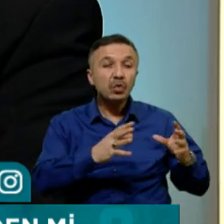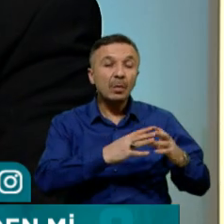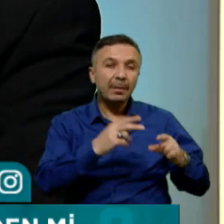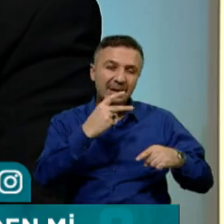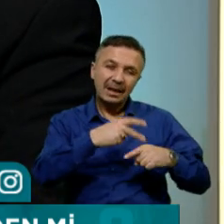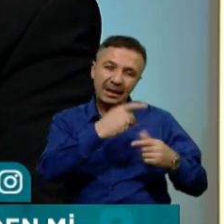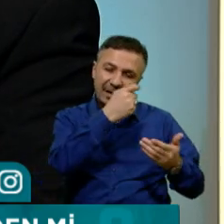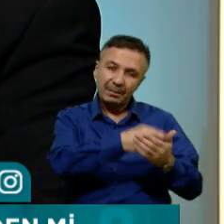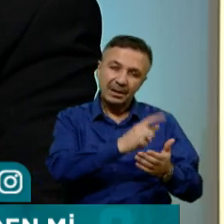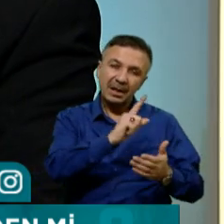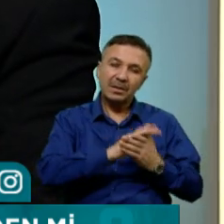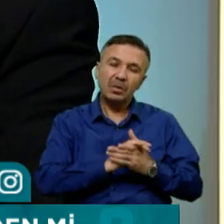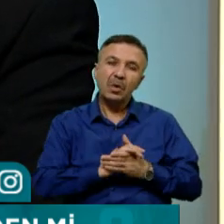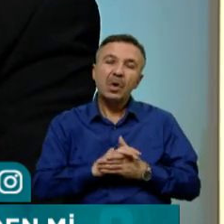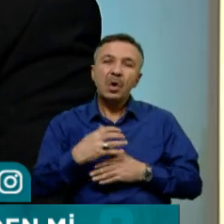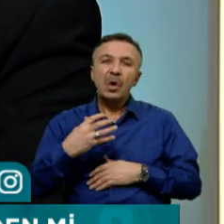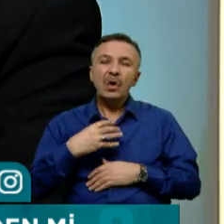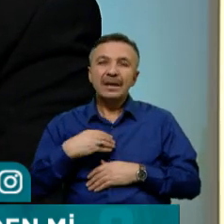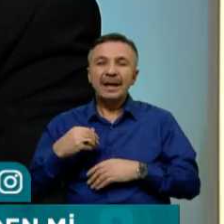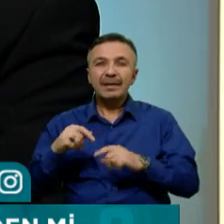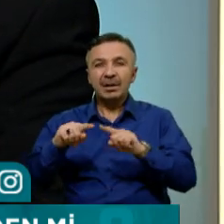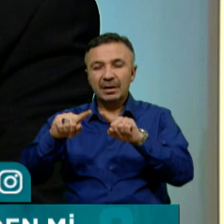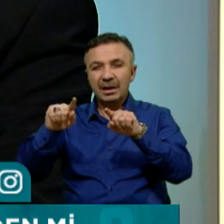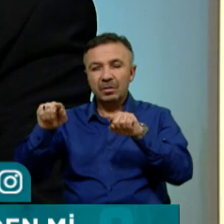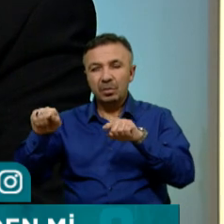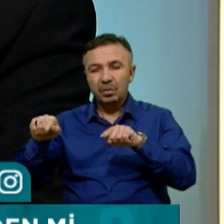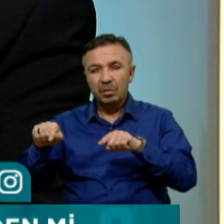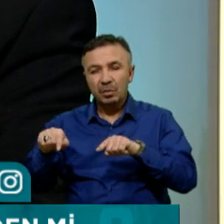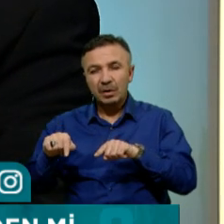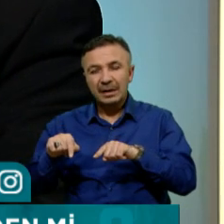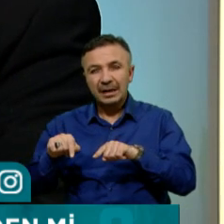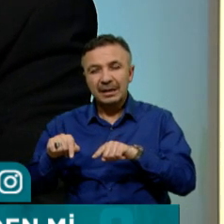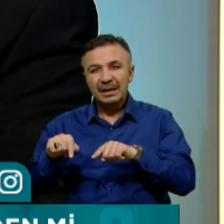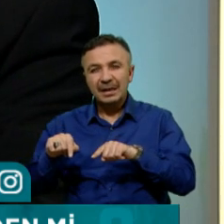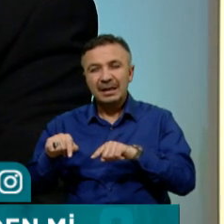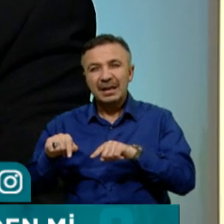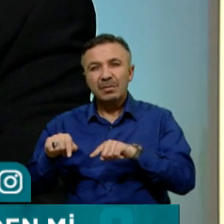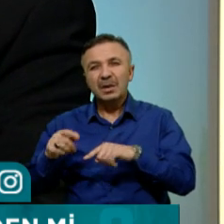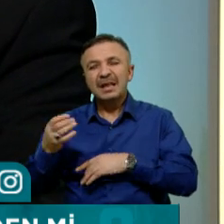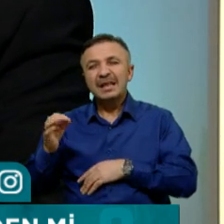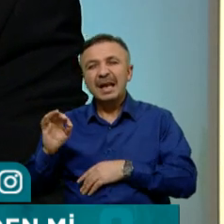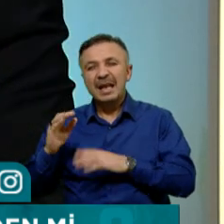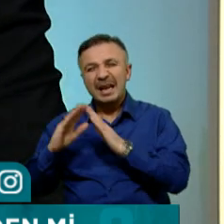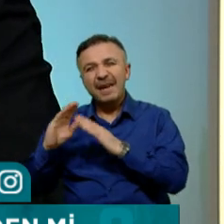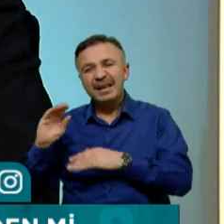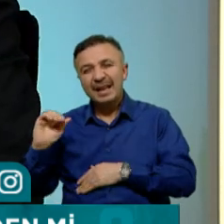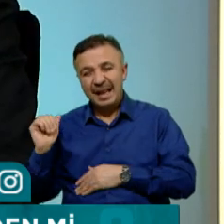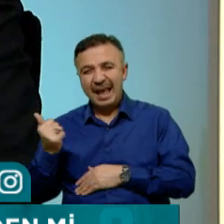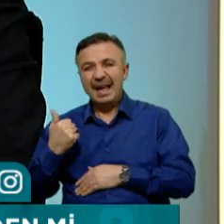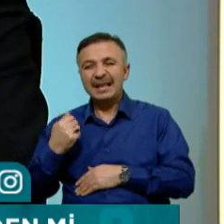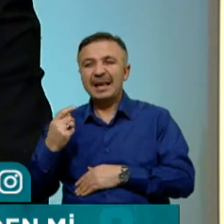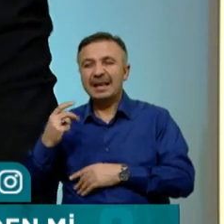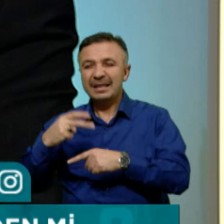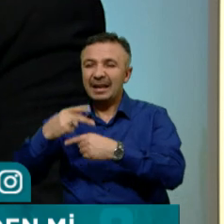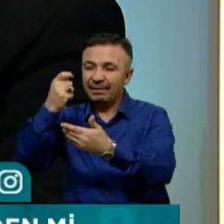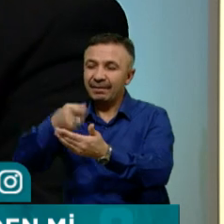gayrimenkulün kendi mülkiyeti zekâta tâbi değildir Eğer kiraya verilmişse sadece kira geliri diğer